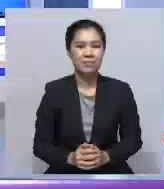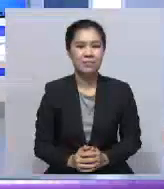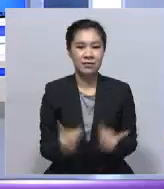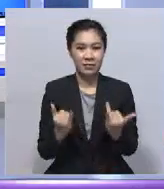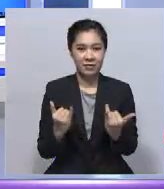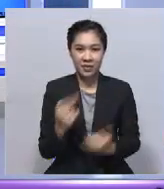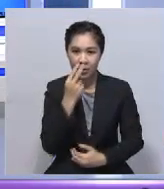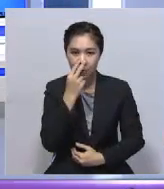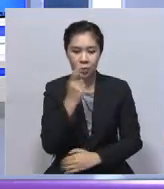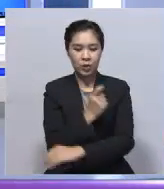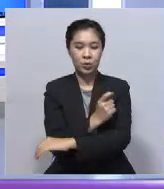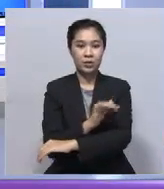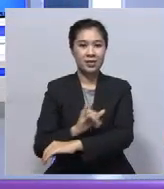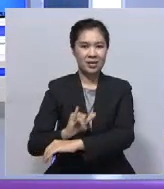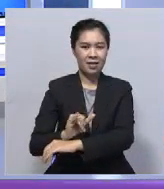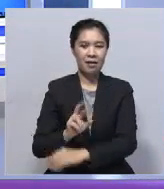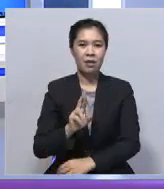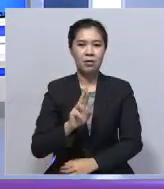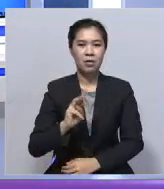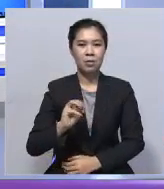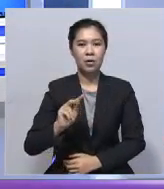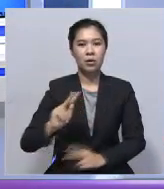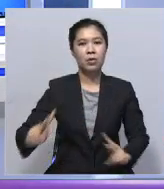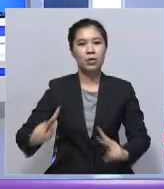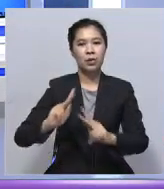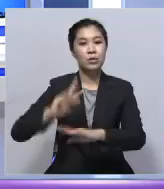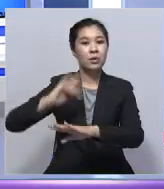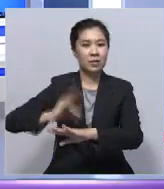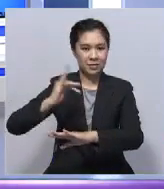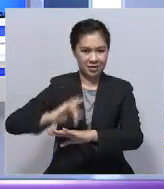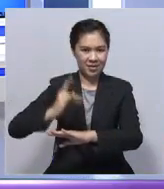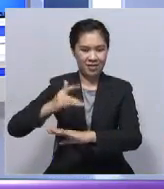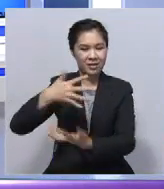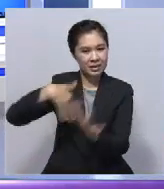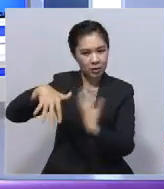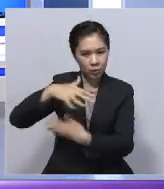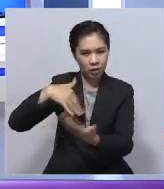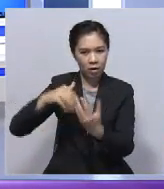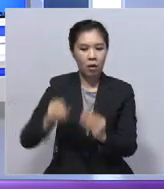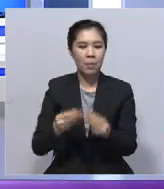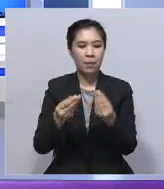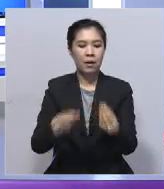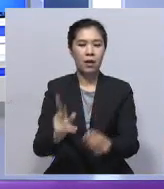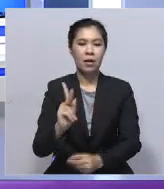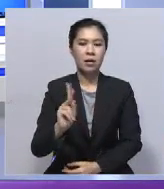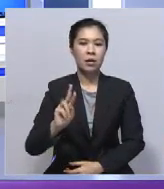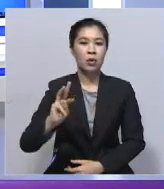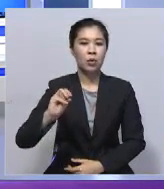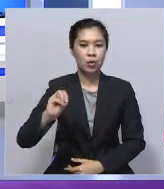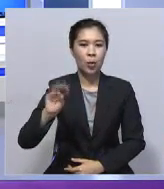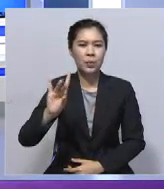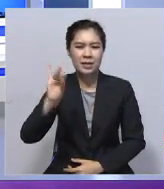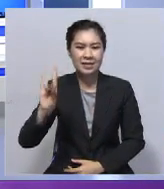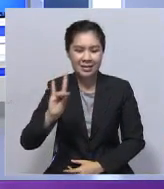ช่วงนี้ไปกันที่อยุธยานะคะรัฐมนตรีว่าการกระทรวงทรัพยากรธรรมชาติและสิ่งแวดล้อมมอบหมายให้กรมอุทยานแห่งชาติสัตว์ป่าและพัน